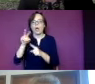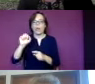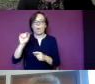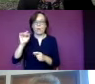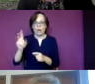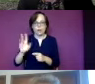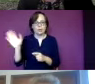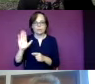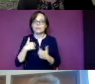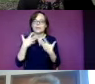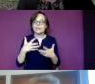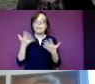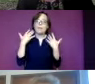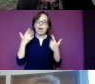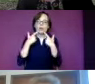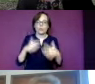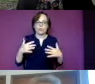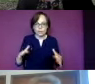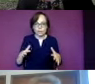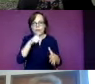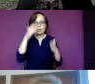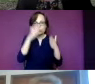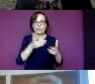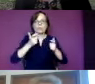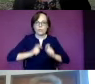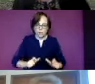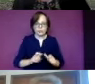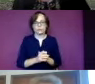który gra tematem wsi, odwołuje się do